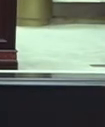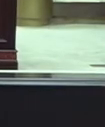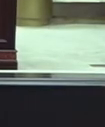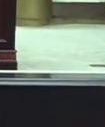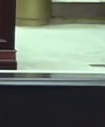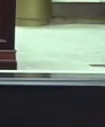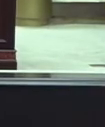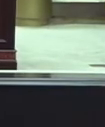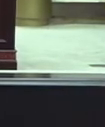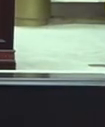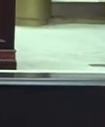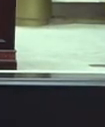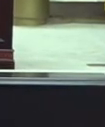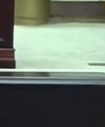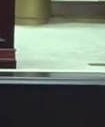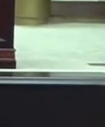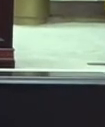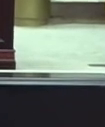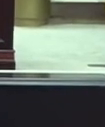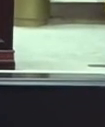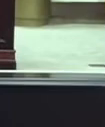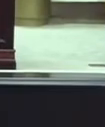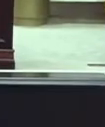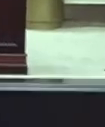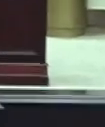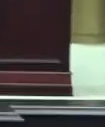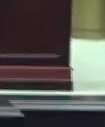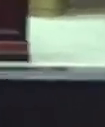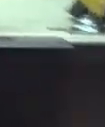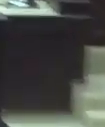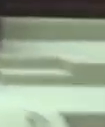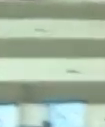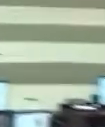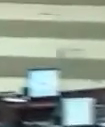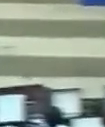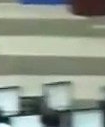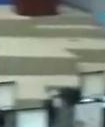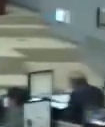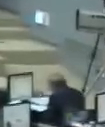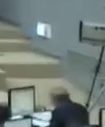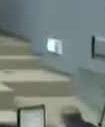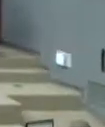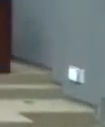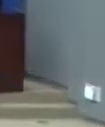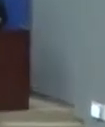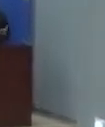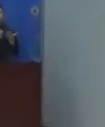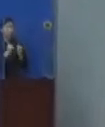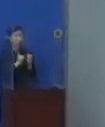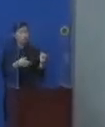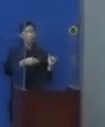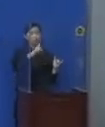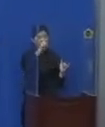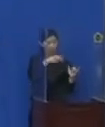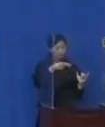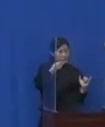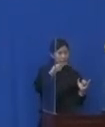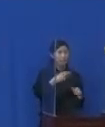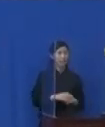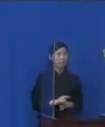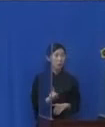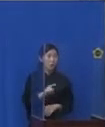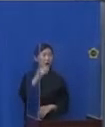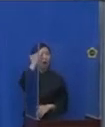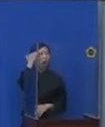틀어주시기 바랍니다. 지금까지 희생자는 한 명도 없습니다. 두 달 전 탈시행하였습니다. 방금처럼 건물